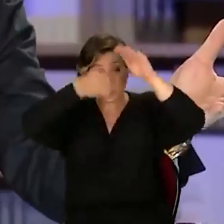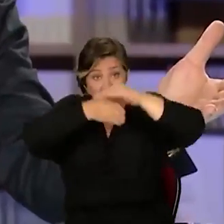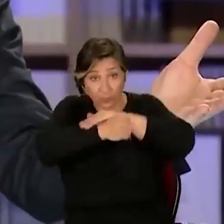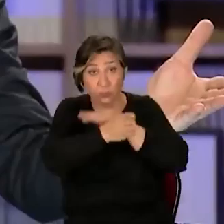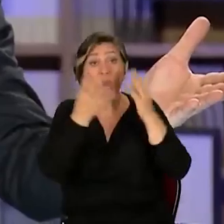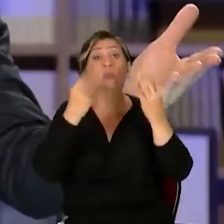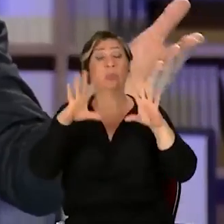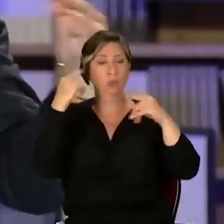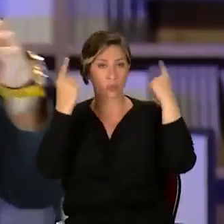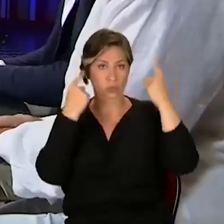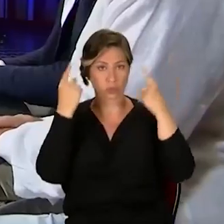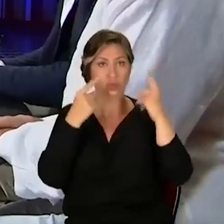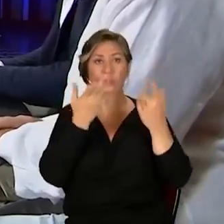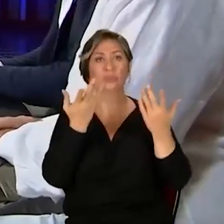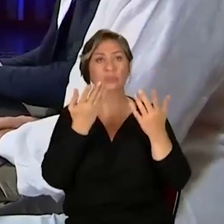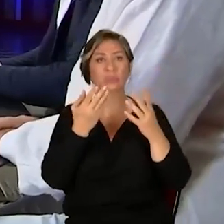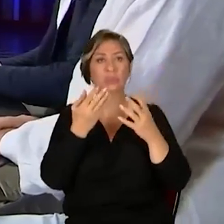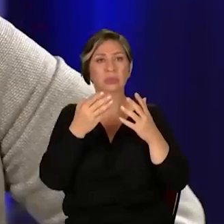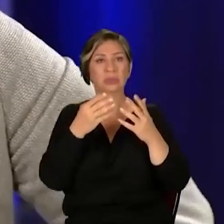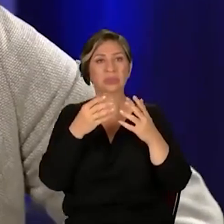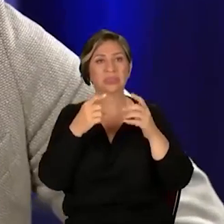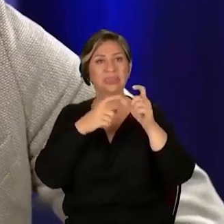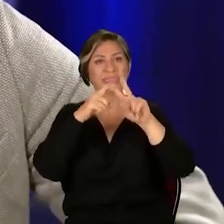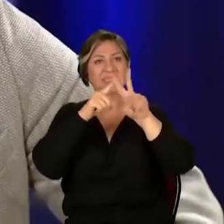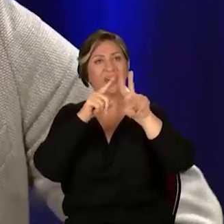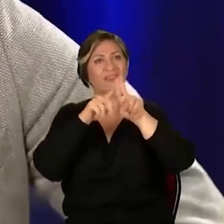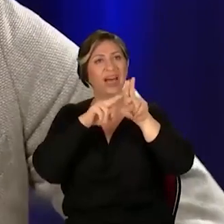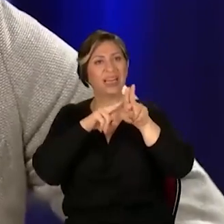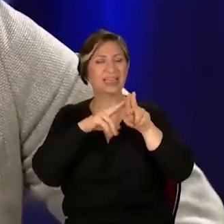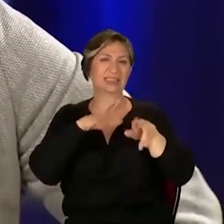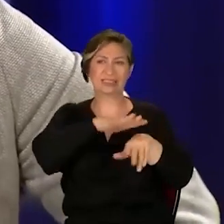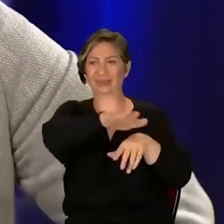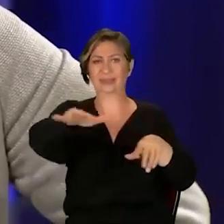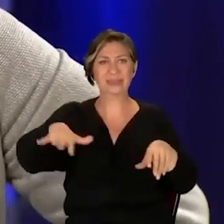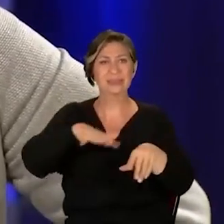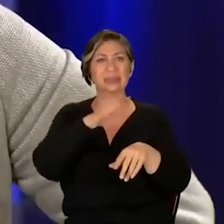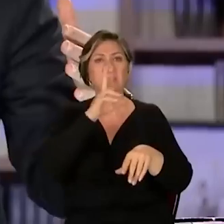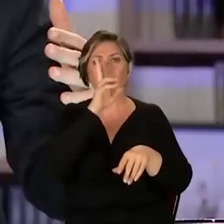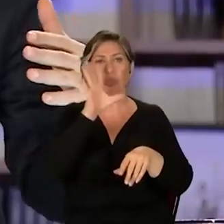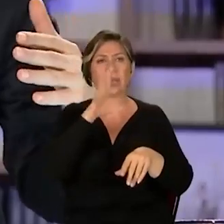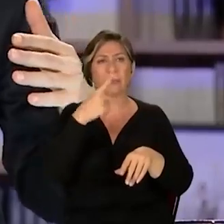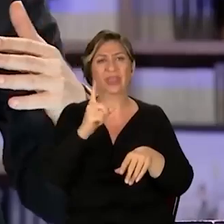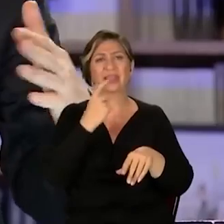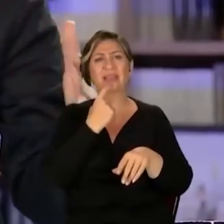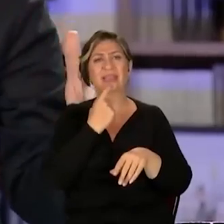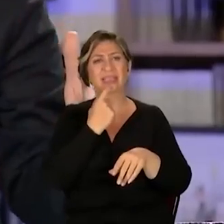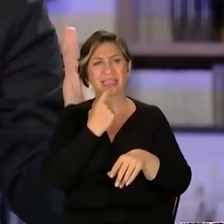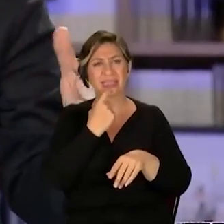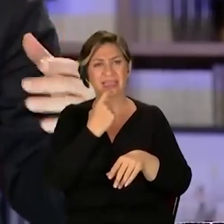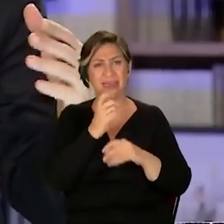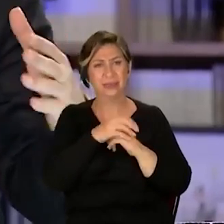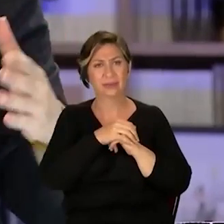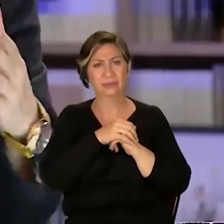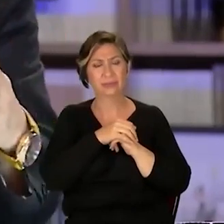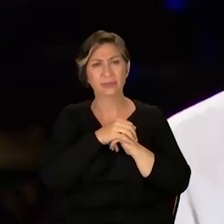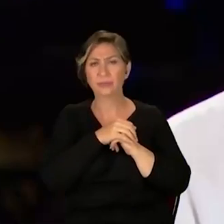olmadığını düşünüyoruz değil mi? Tabii bunlar ki. Ne dediniz? Yani savaklarda yaşadığınız. Savaklar mı diyorsunuz? Evet. Stepler, savaklar. 250 bin yıl falan gibi. Evet. 250 bin yıl mı?